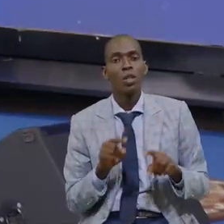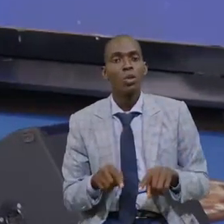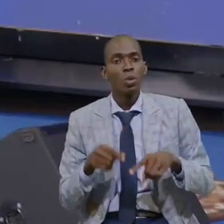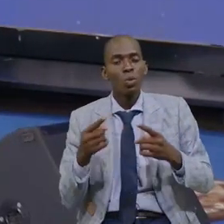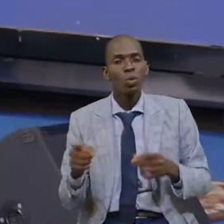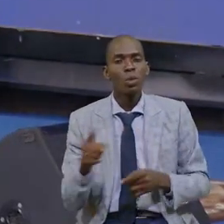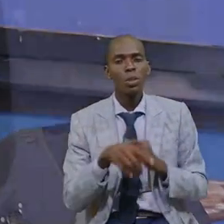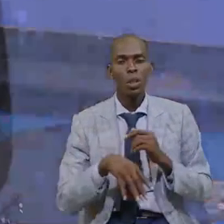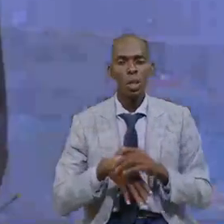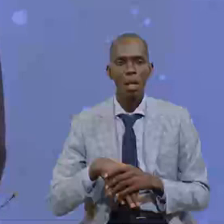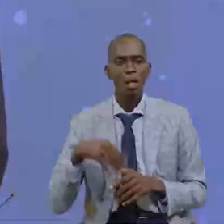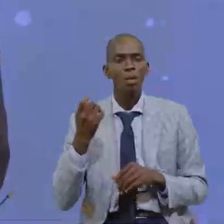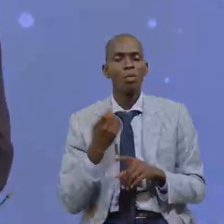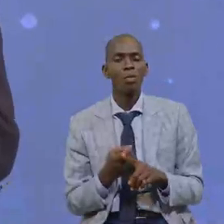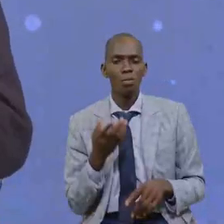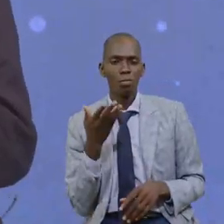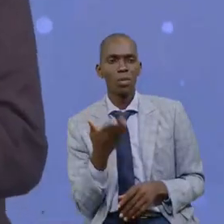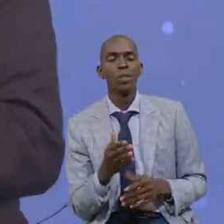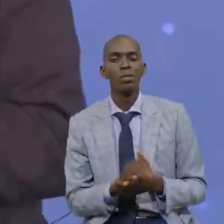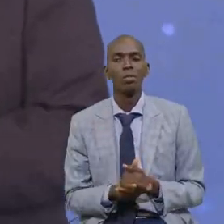Ne touchez rien d'impur.